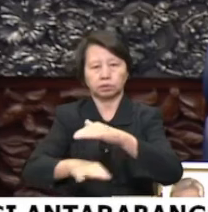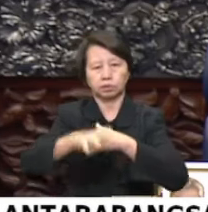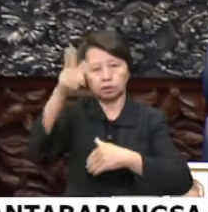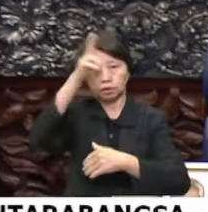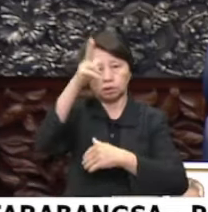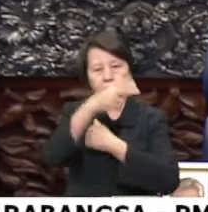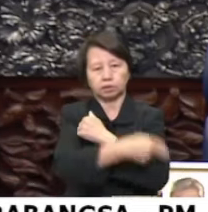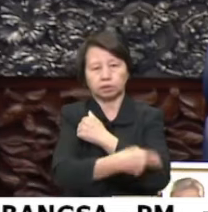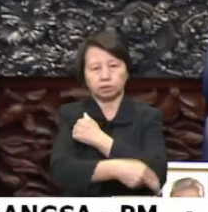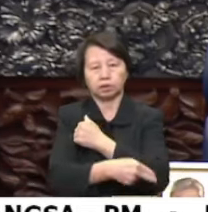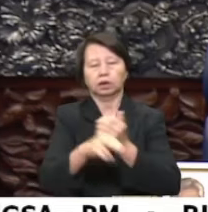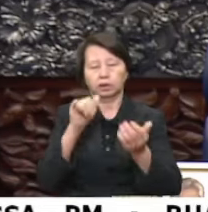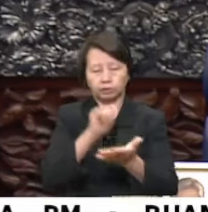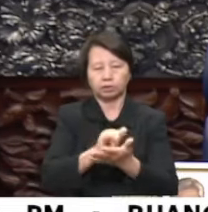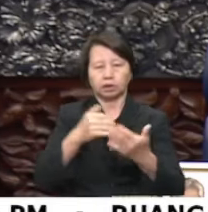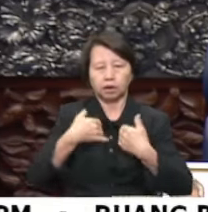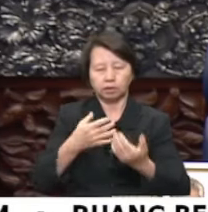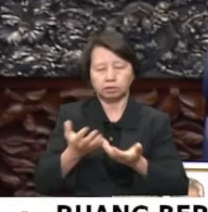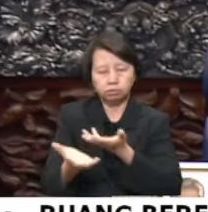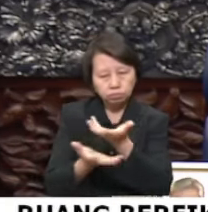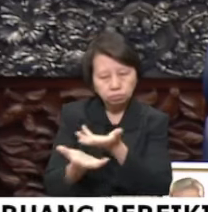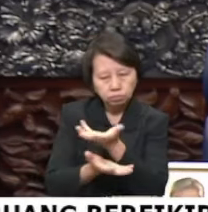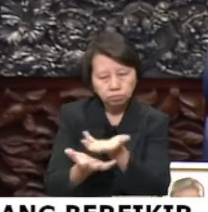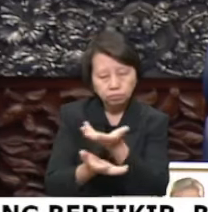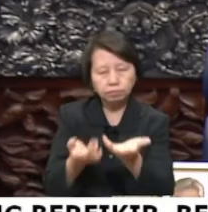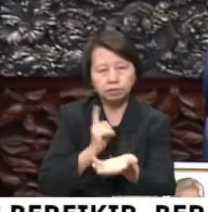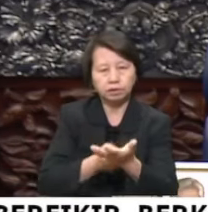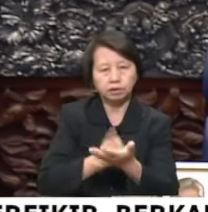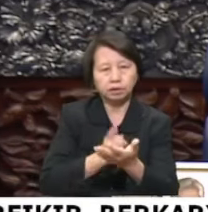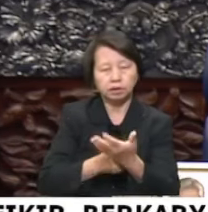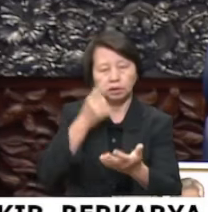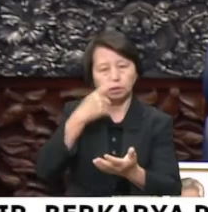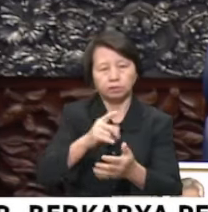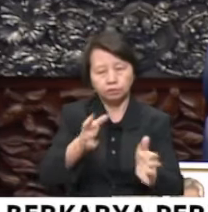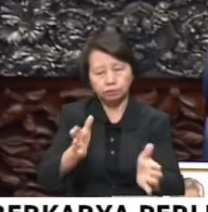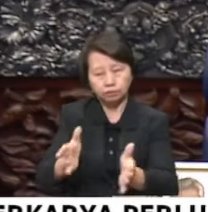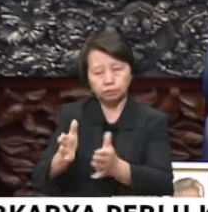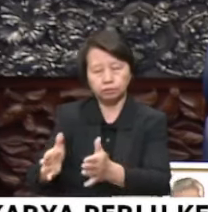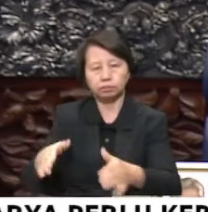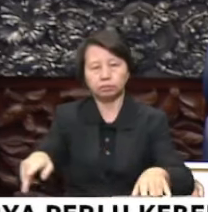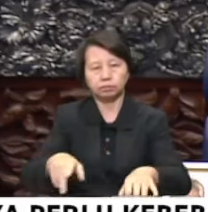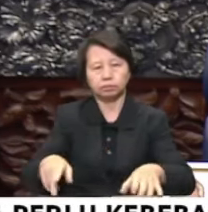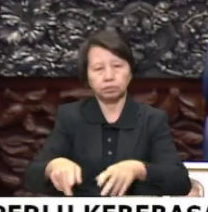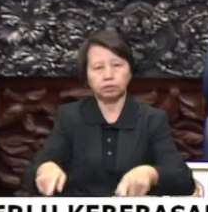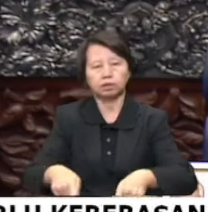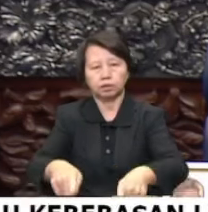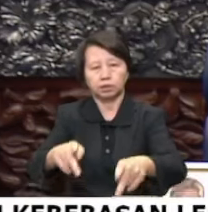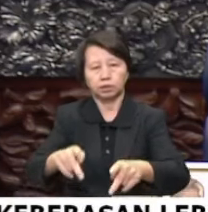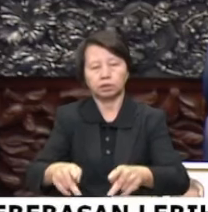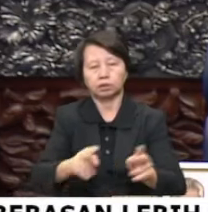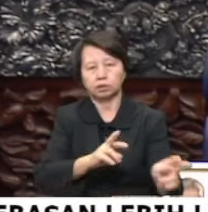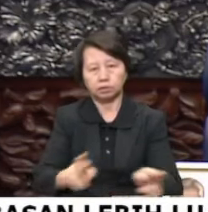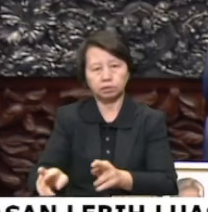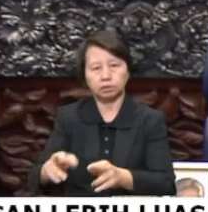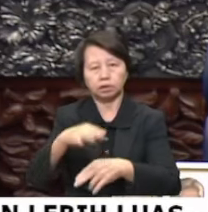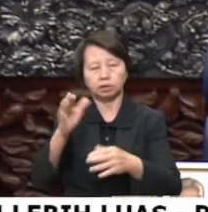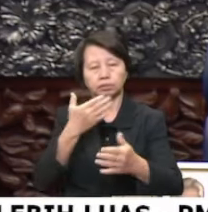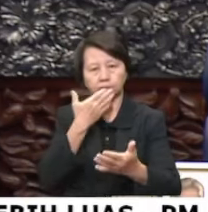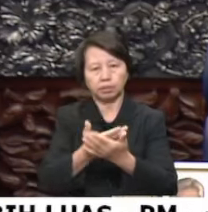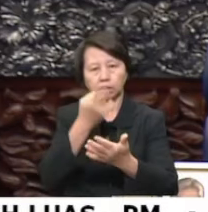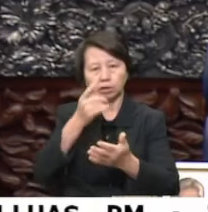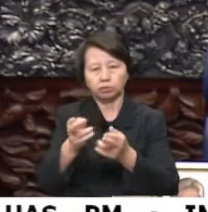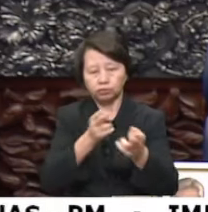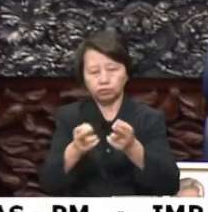negeri. Di situlah kita mengadakan perbincangan untuk merancang perancangan lebih besar dalam kita menguruskan aliran